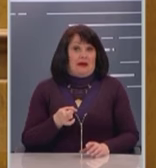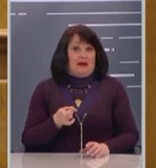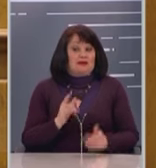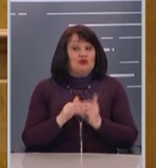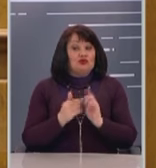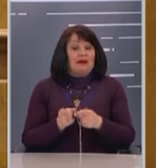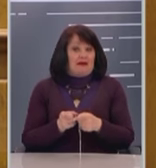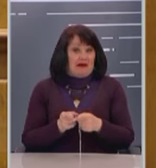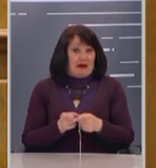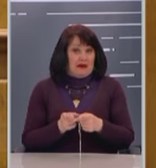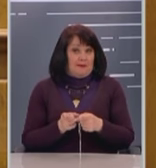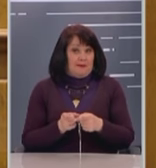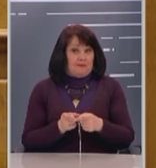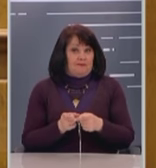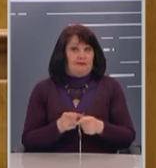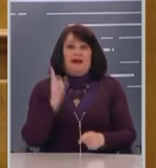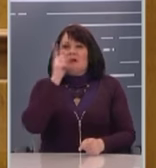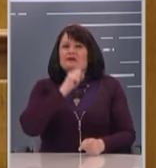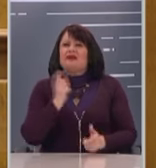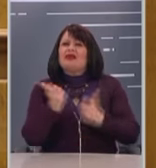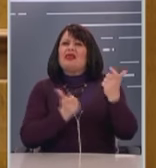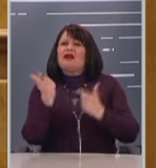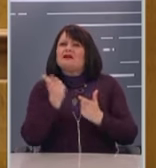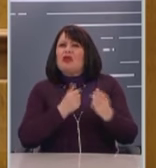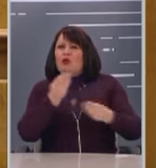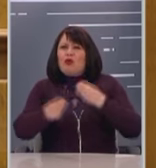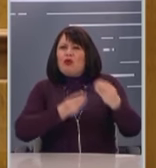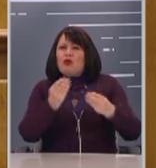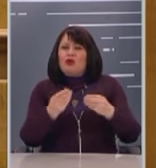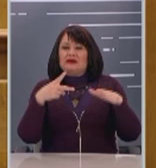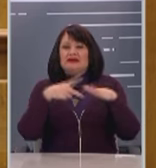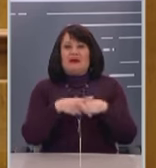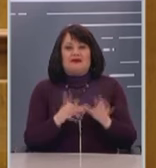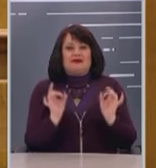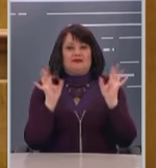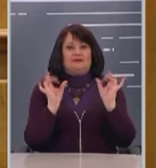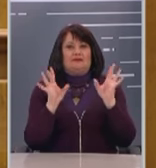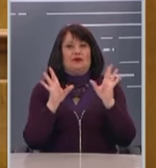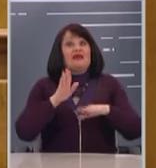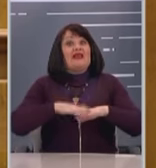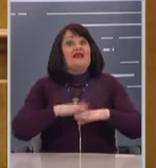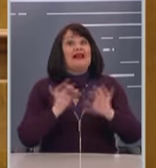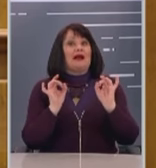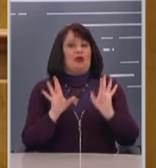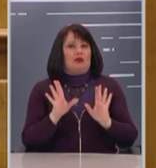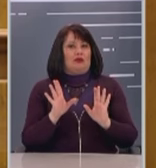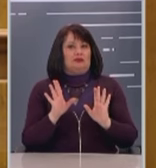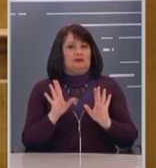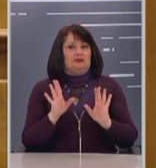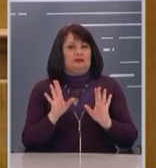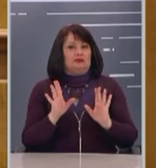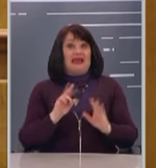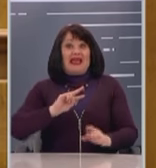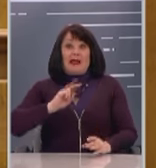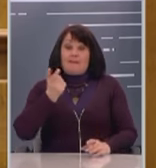ενδιαφέρει, και για τα θαλασσοδάνειά σας, η απαλλαγή των τραπεζιτών, για τα θαλασσοδάνεια σχεδόν μισού δισεκατομμυρίου